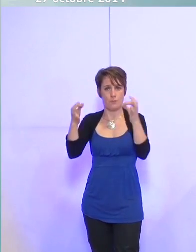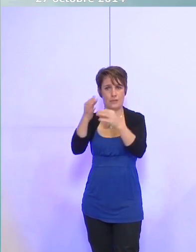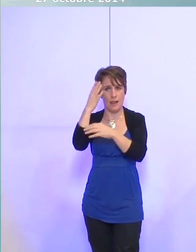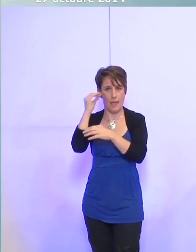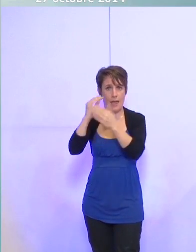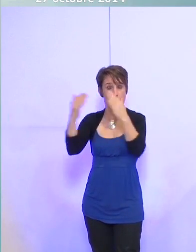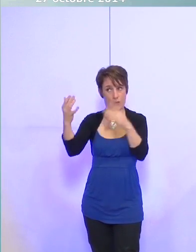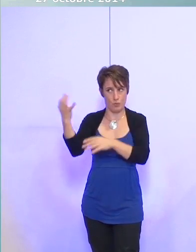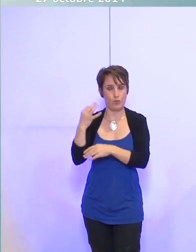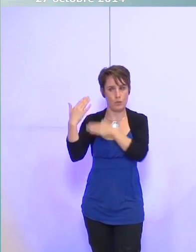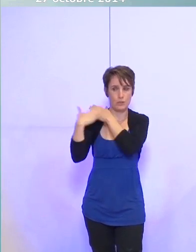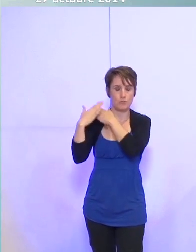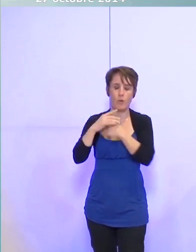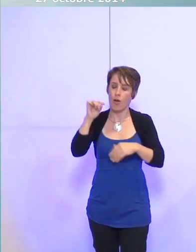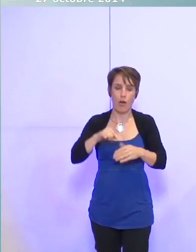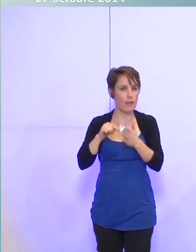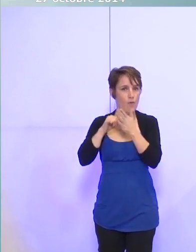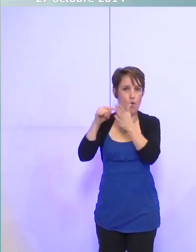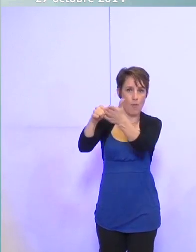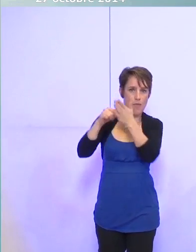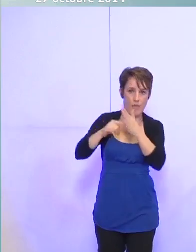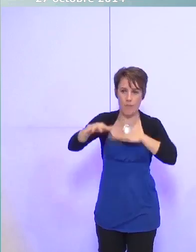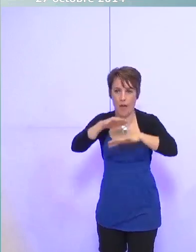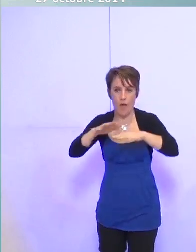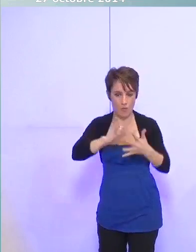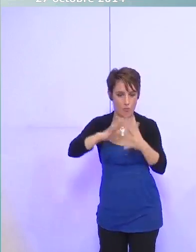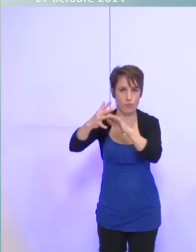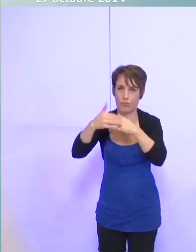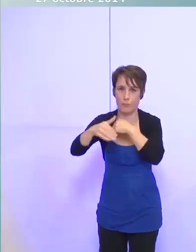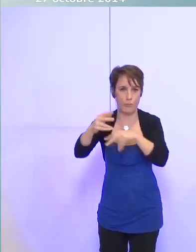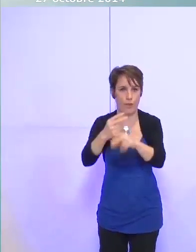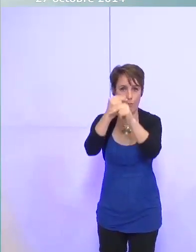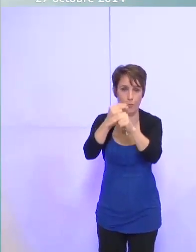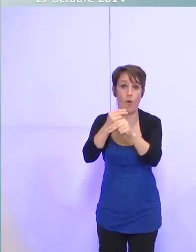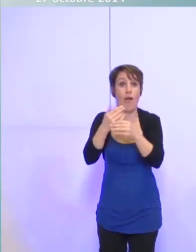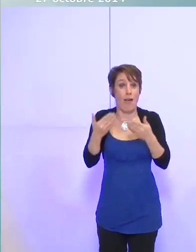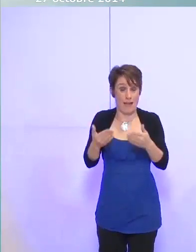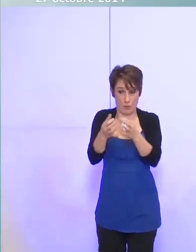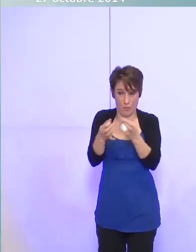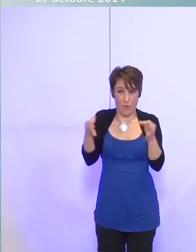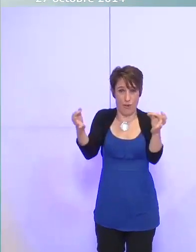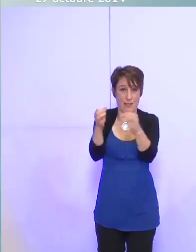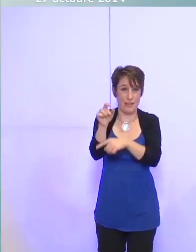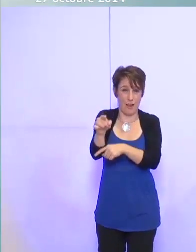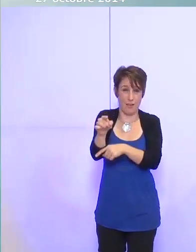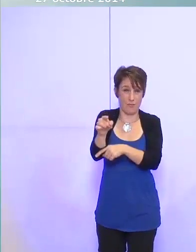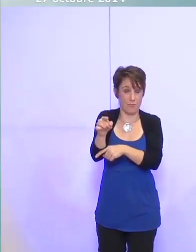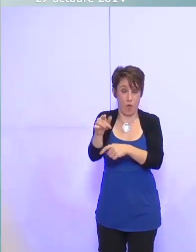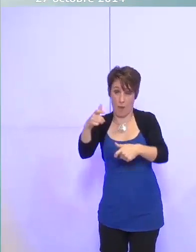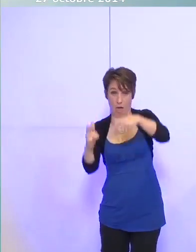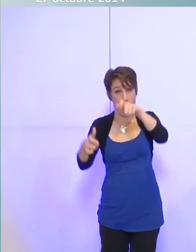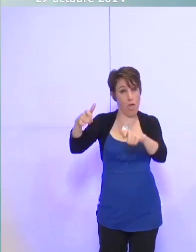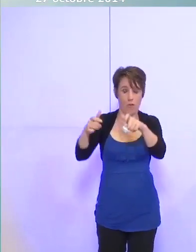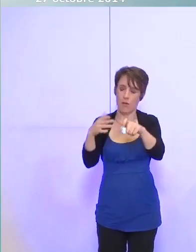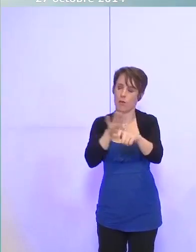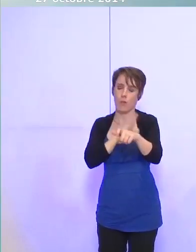de cette dette et de son exigibilité. L'état financier actuel de l'équipement, résultant d'une longue histoire marquée par